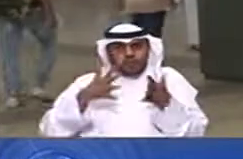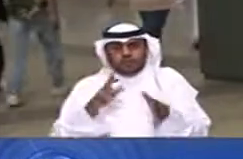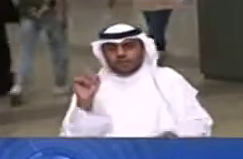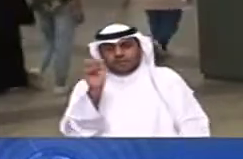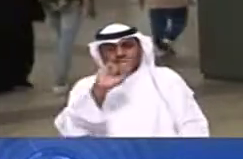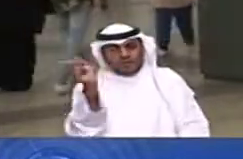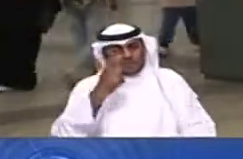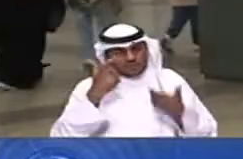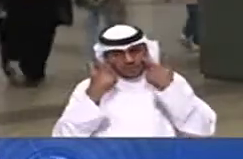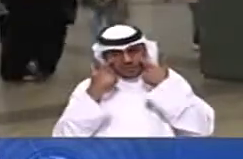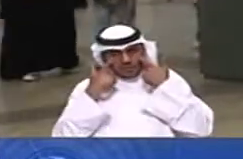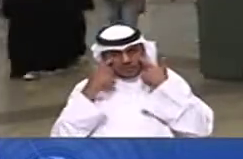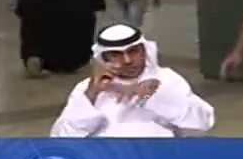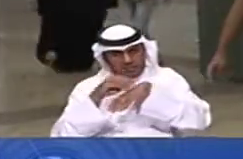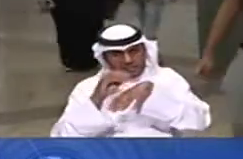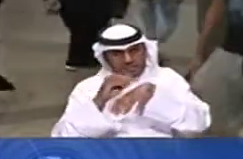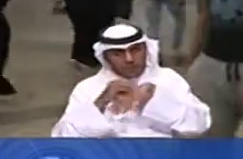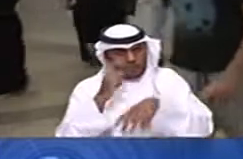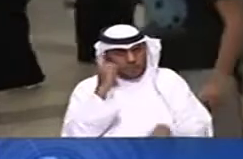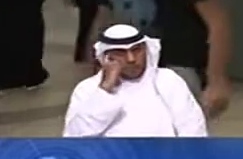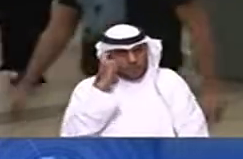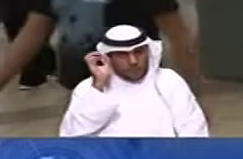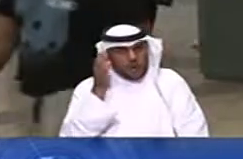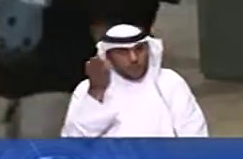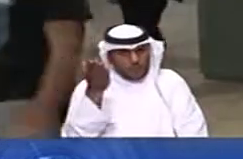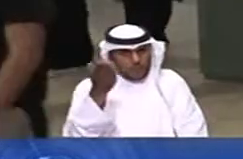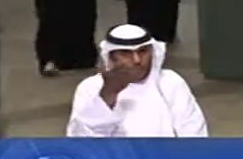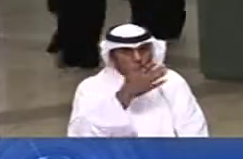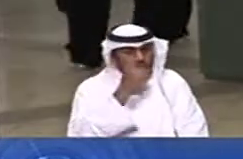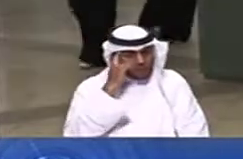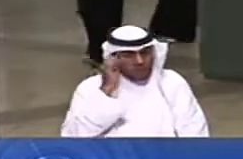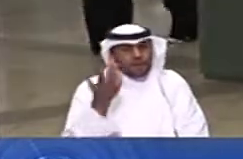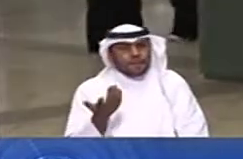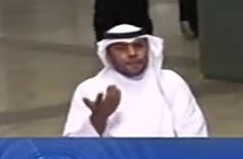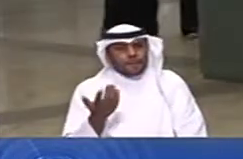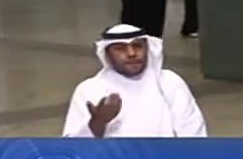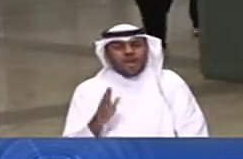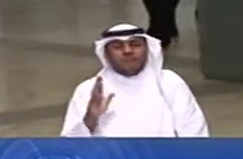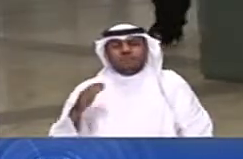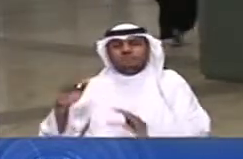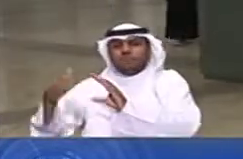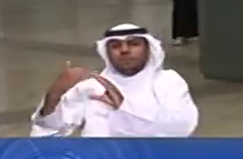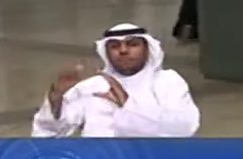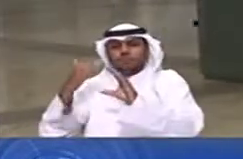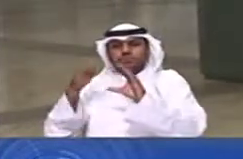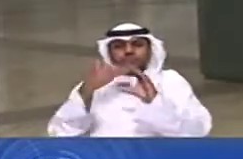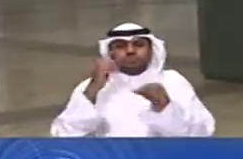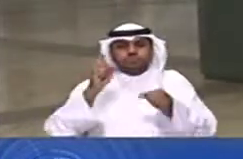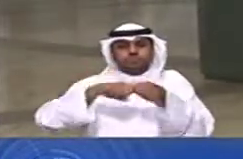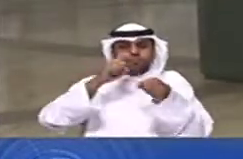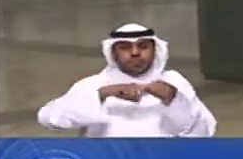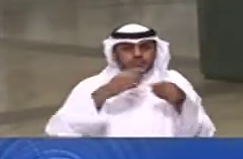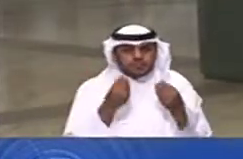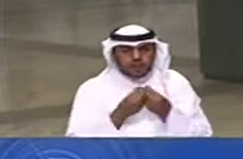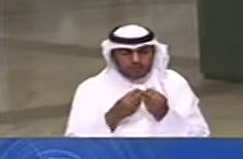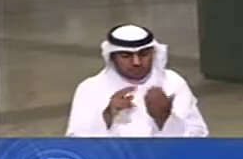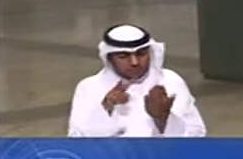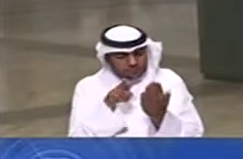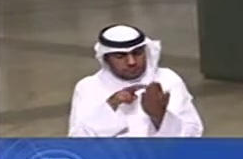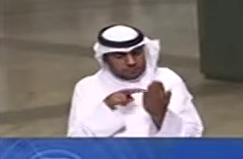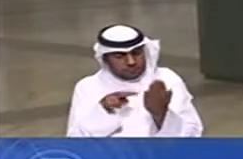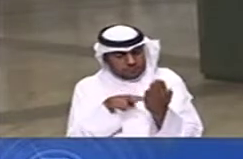نسميه احنا العقل التابع، يعني كل شخص يتكلم تتبعه ما تدري هو صدق كذب، هذه المشكله. فحنا